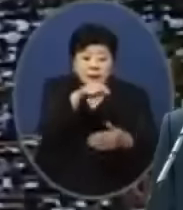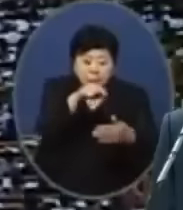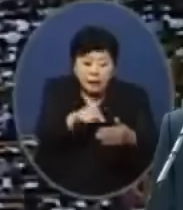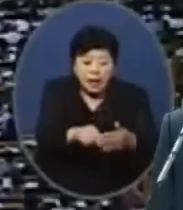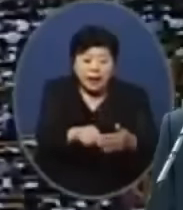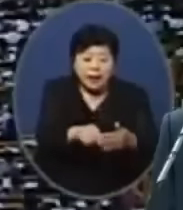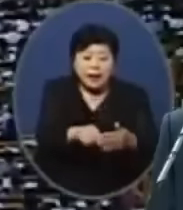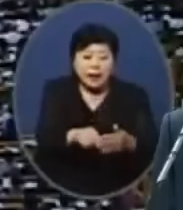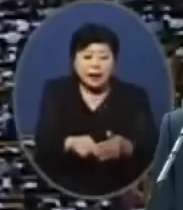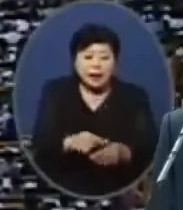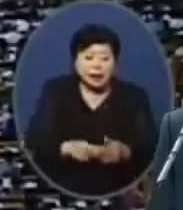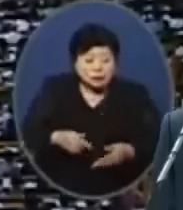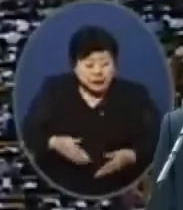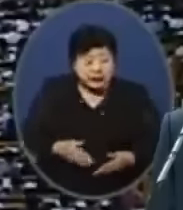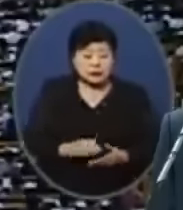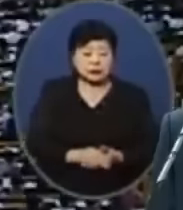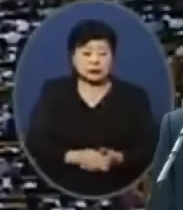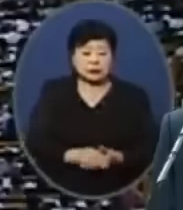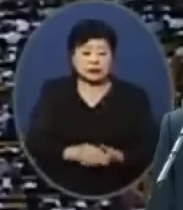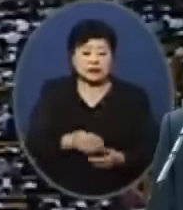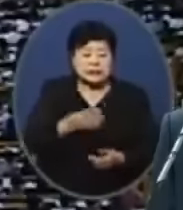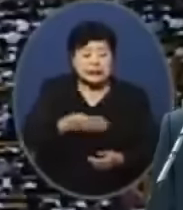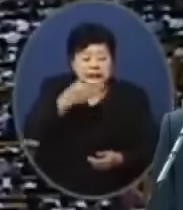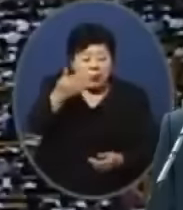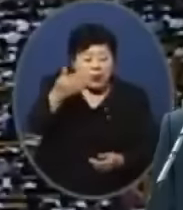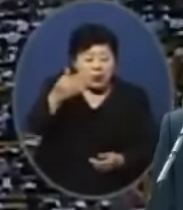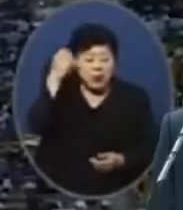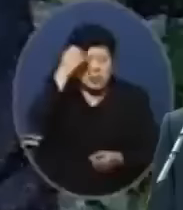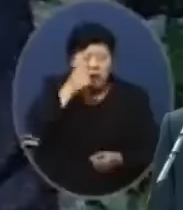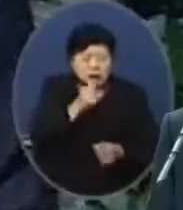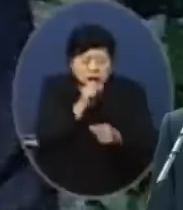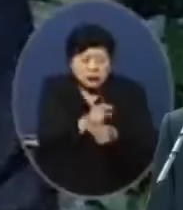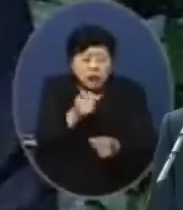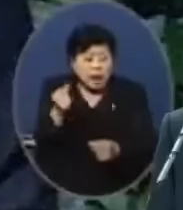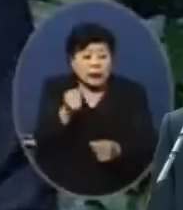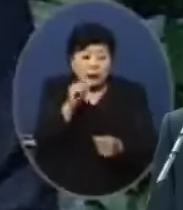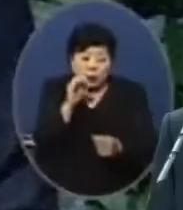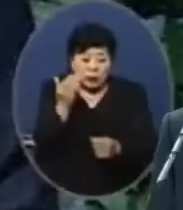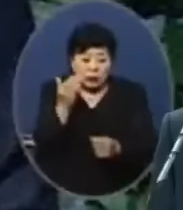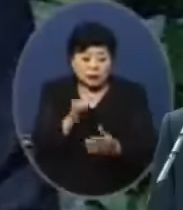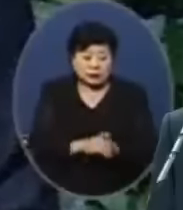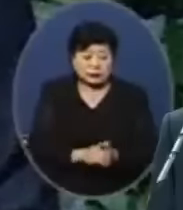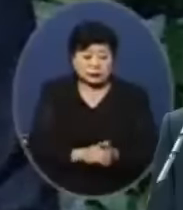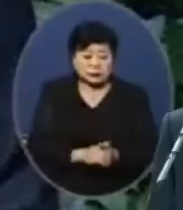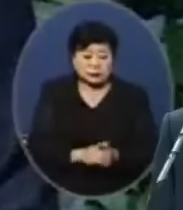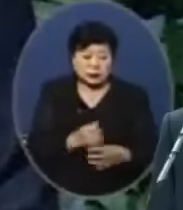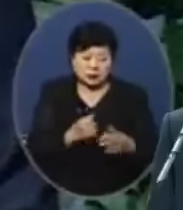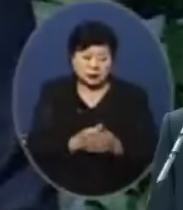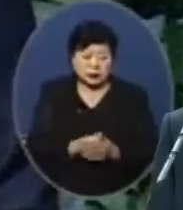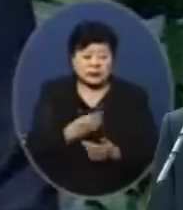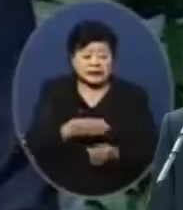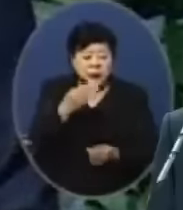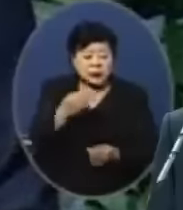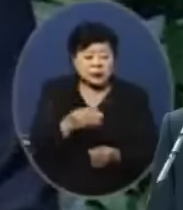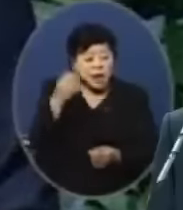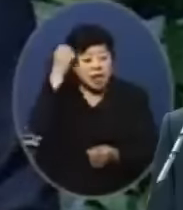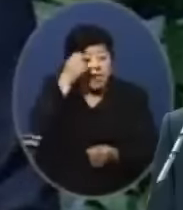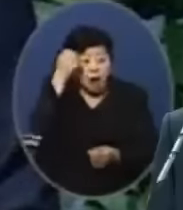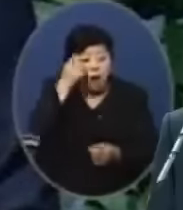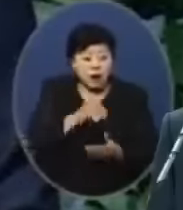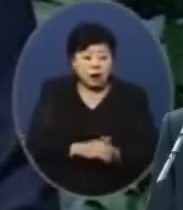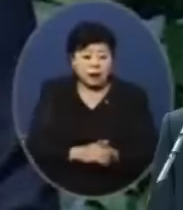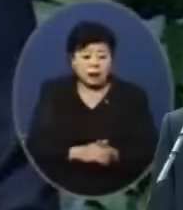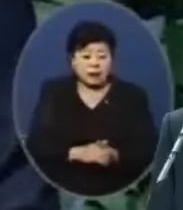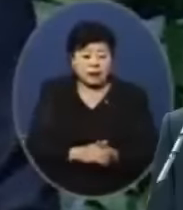마음속에 중생하여 4차원의 영생을 갖게 되는 것입니다. 그러면 4차원의 영혼